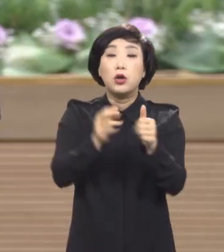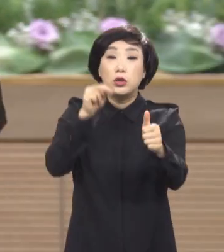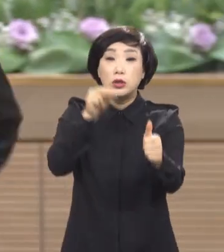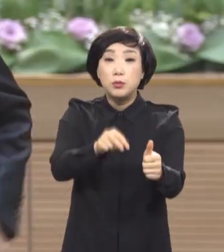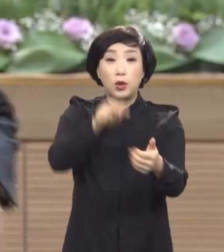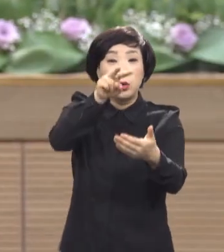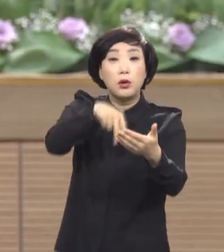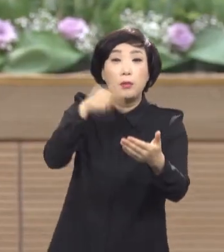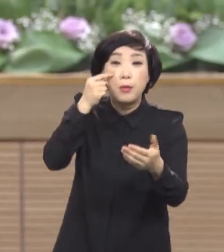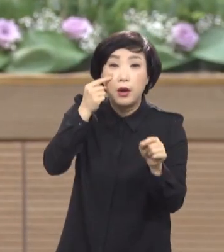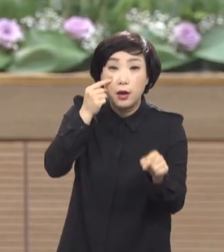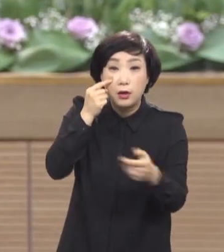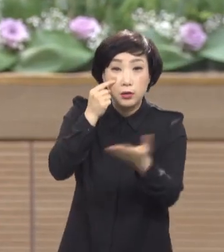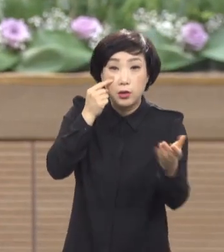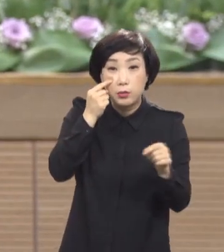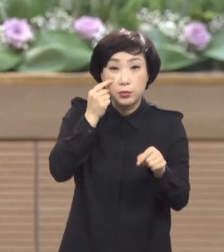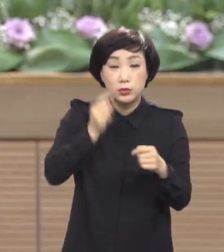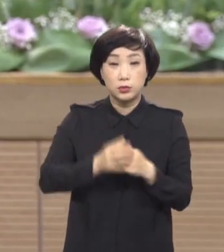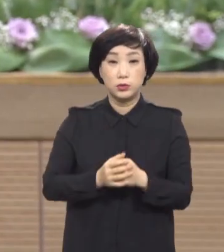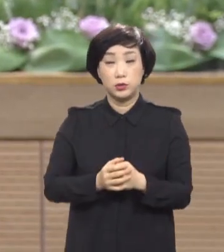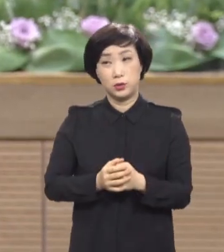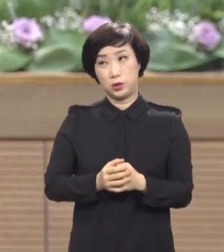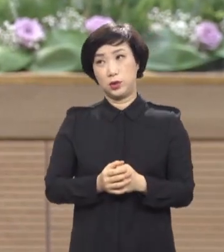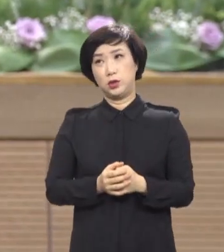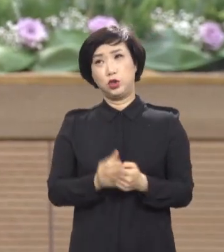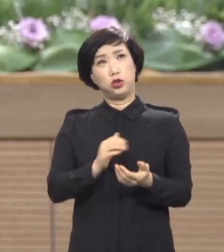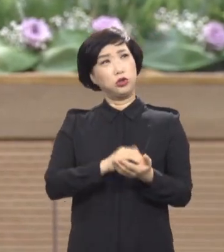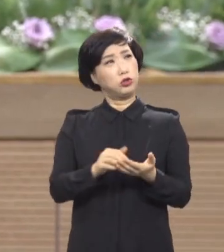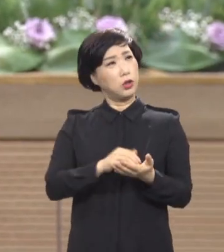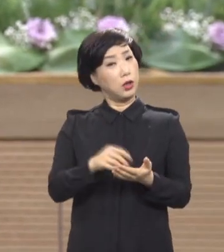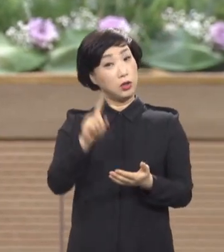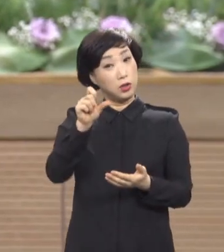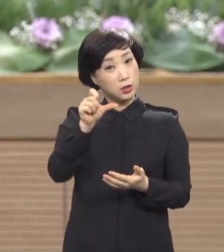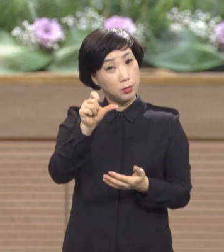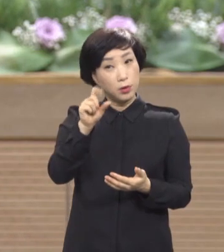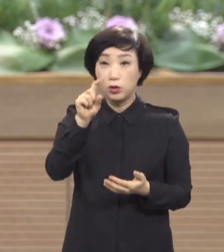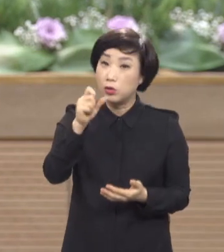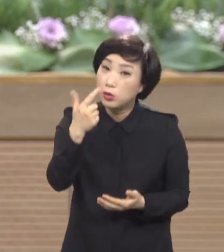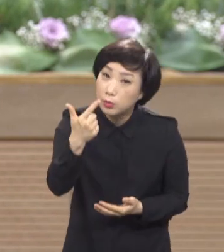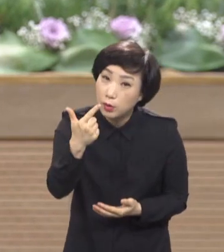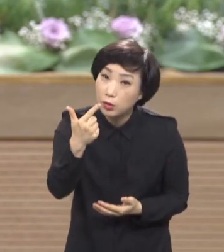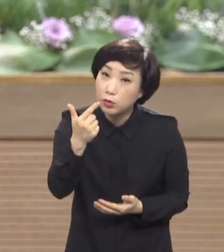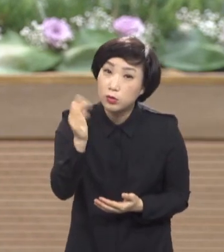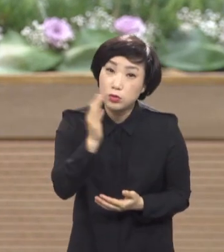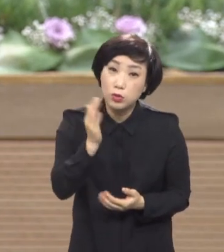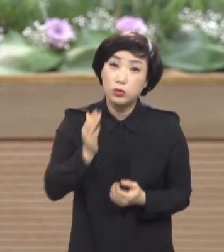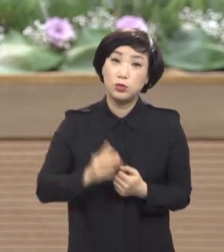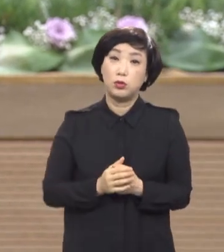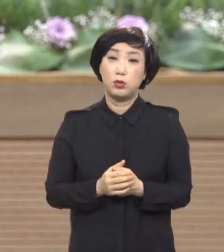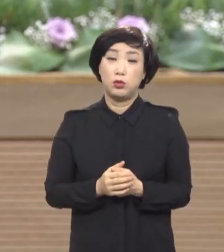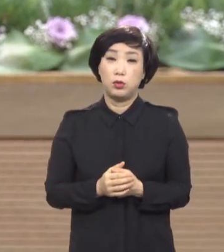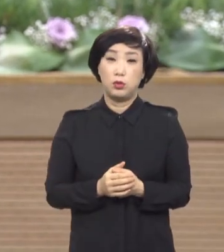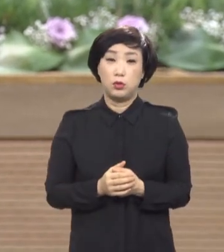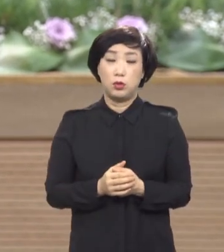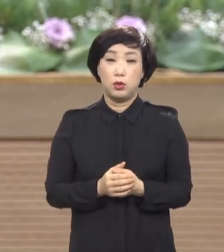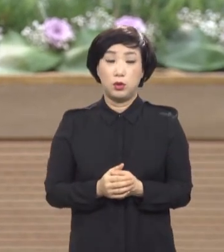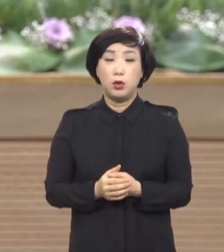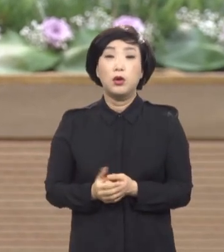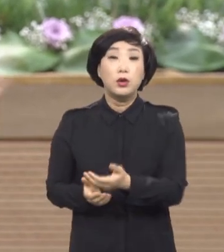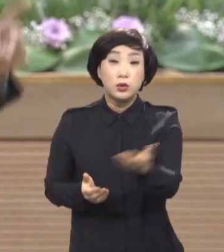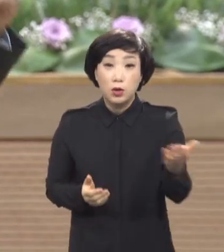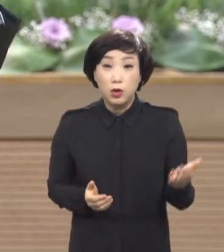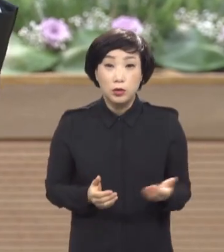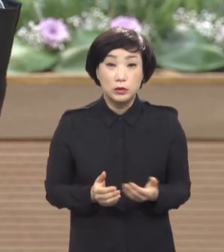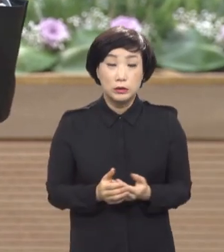읽어보면 열 다섯 번 여섯 번 가량 너희